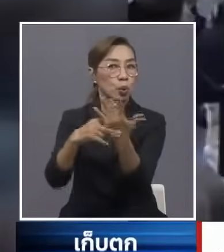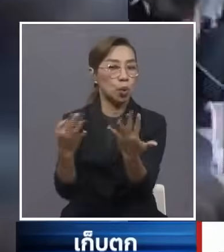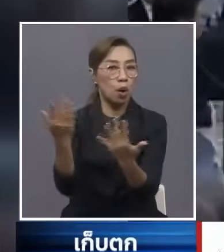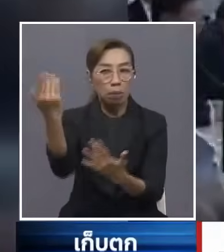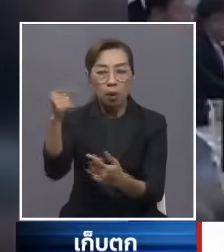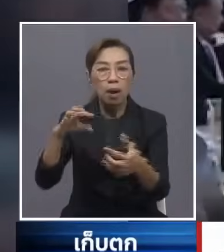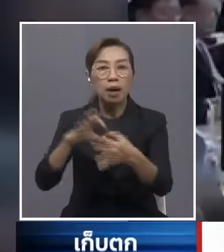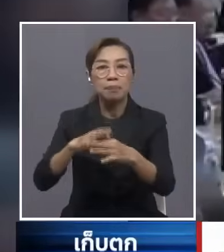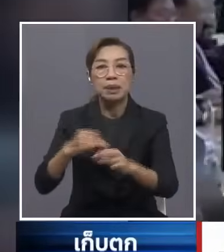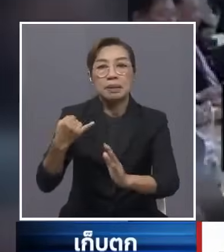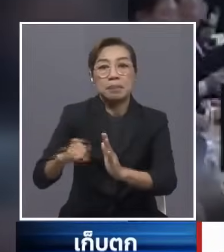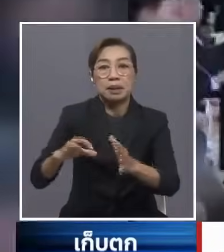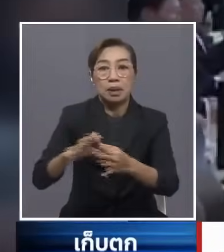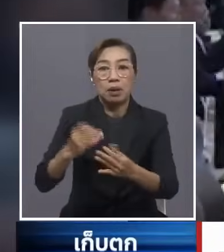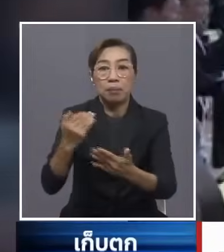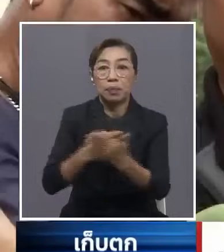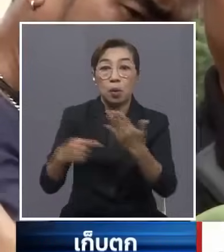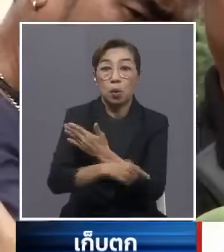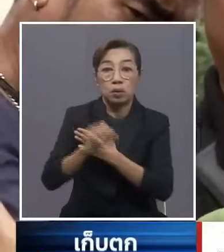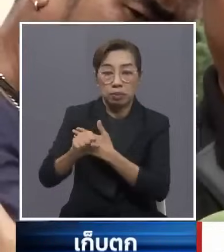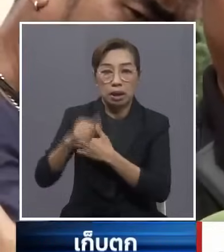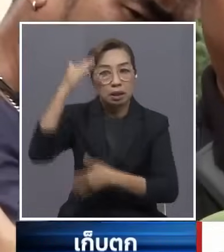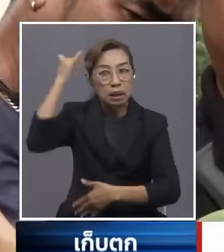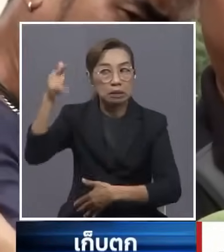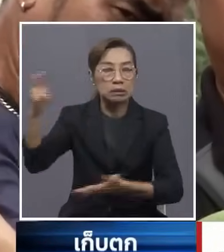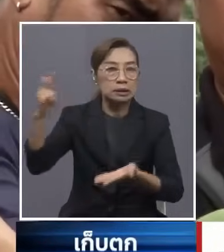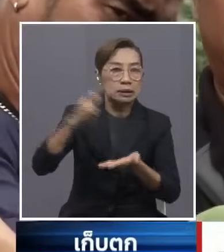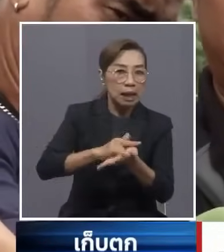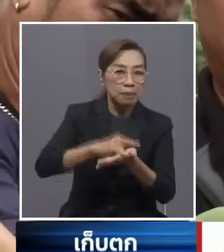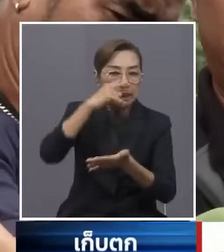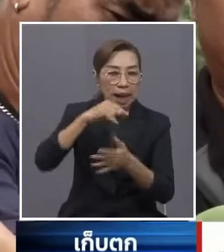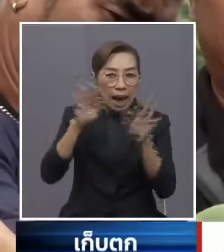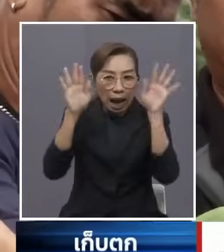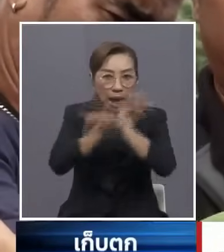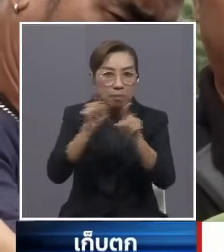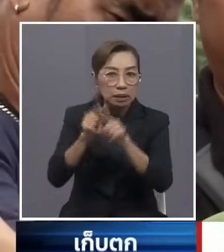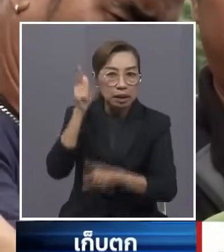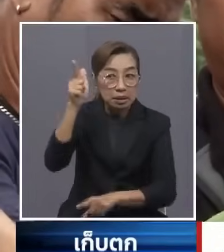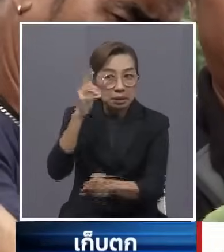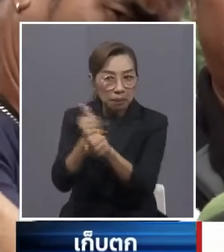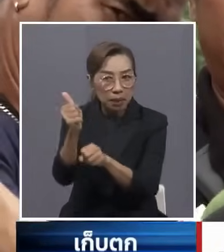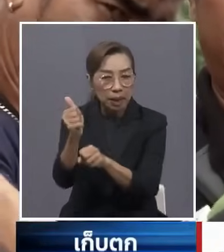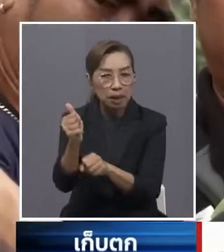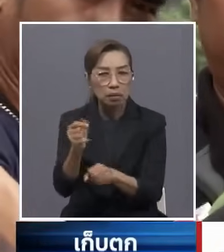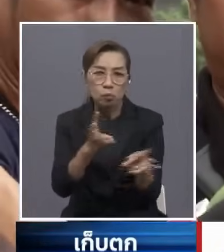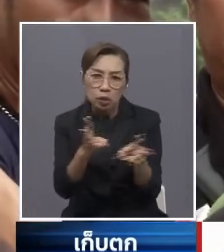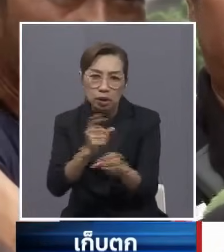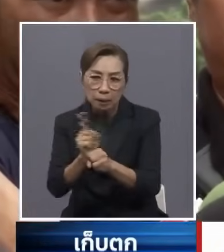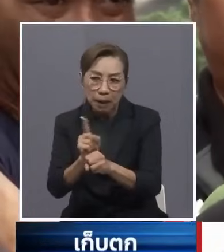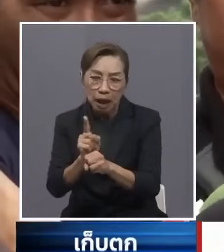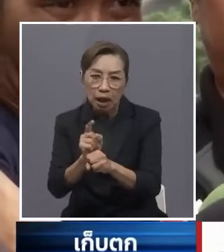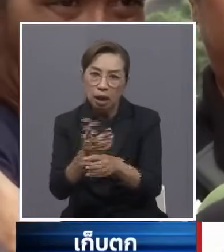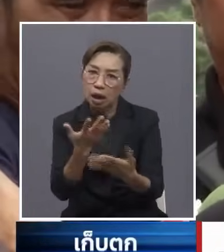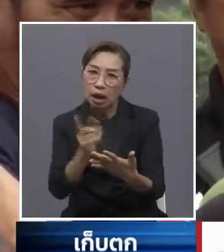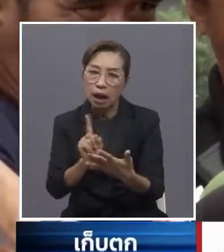ที่เกี่ยวข้องกับการทุจริตฉะนั้นการกลับประเทศไทยเหมือนกับพี่ชายเนี่ยมีแนวทางอยู่มยแล้วแนวทางที่ว่าเนี่ยจะไปในทาง